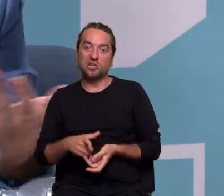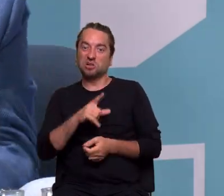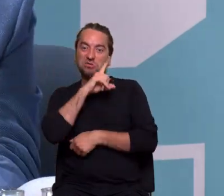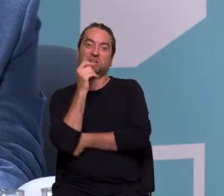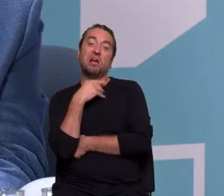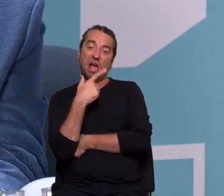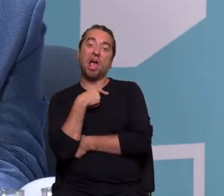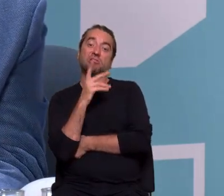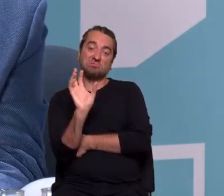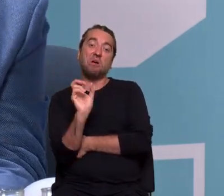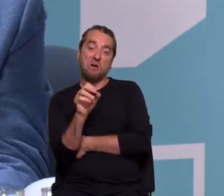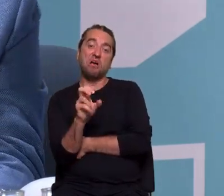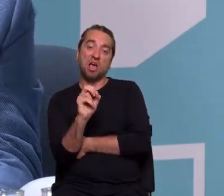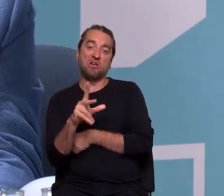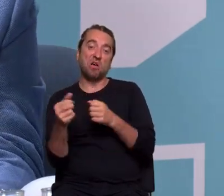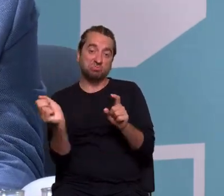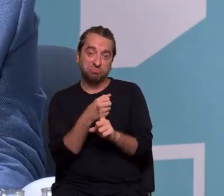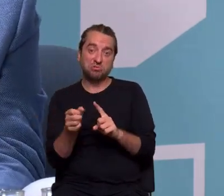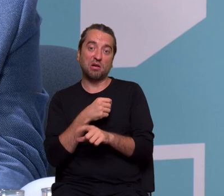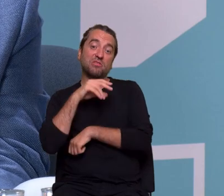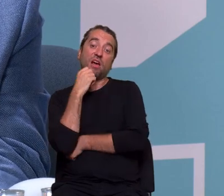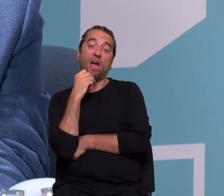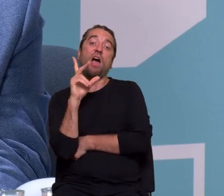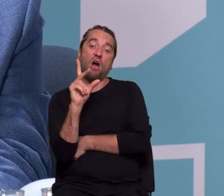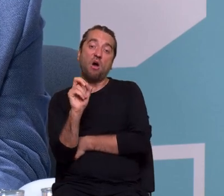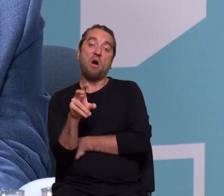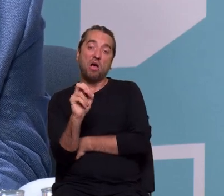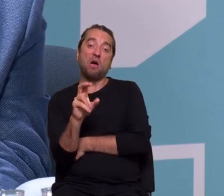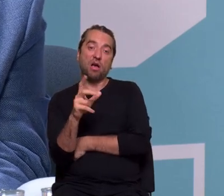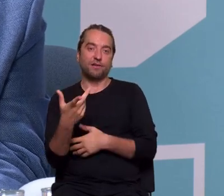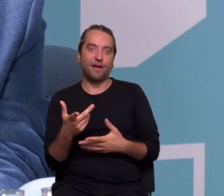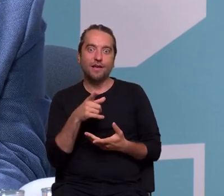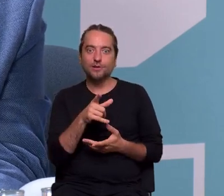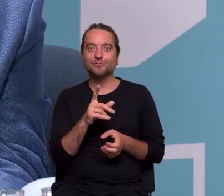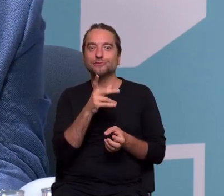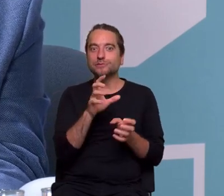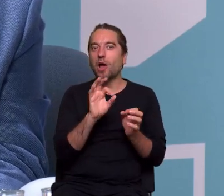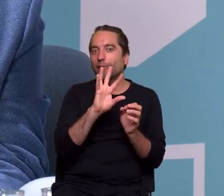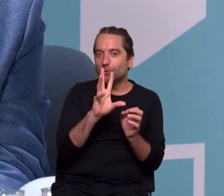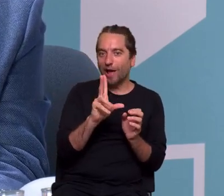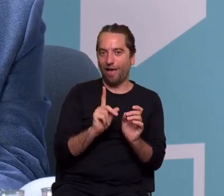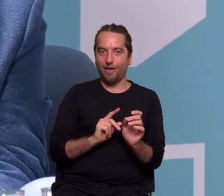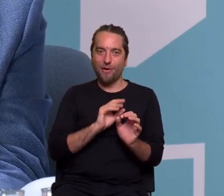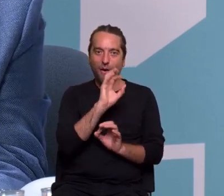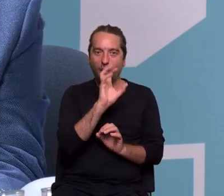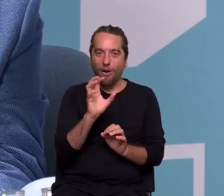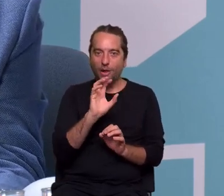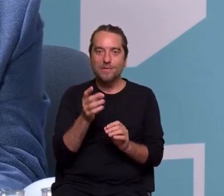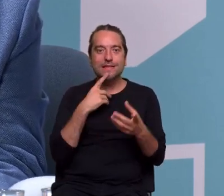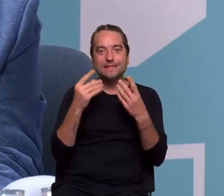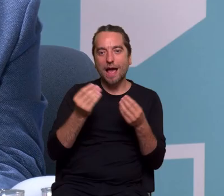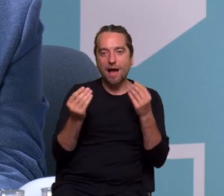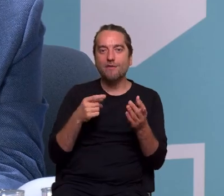na wszelkiego rodzaju okrucieństwo. Nie? No i tu, kiedy zaczynamy się tą estetyką bawić, to oczywiście jest to dosyć już, powiem